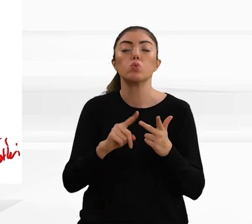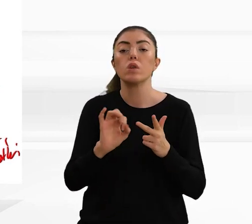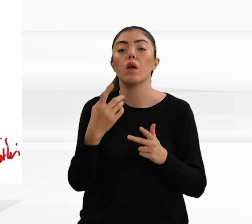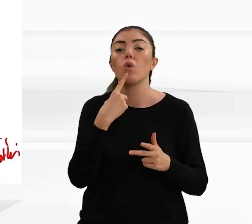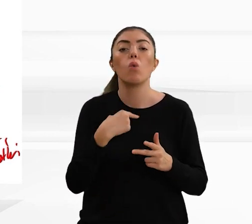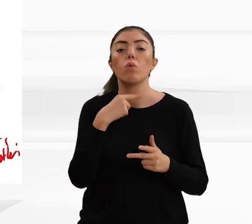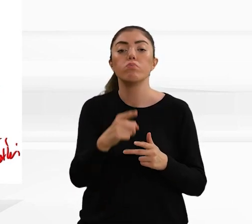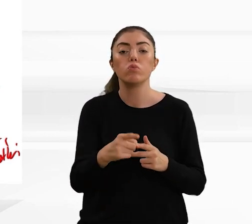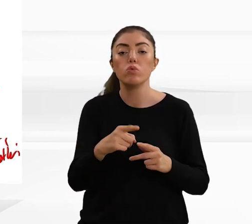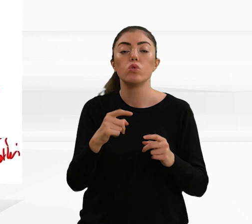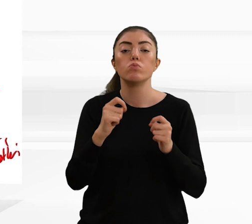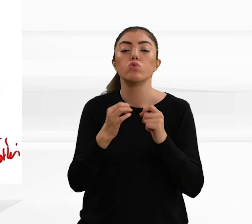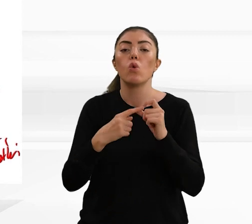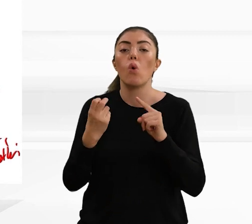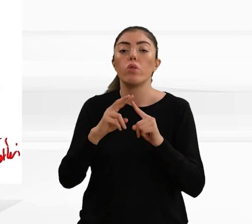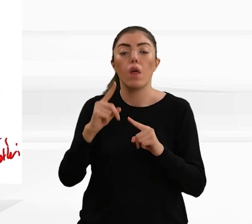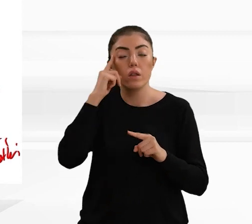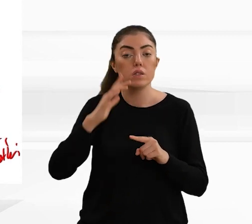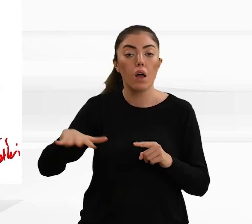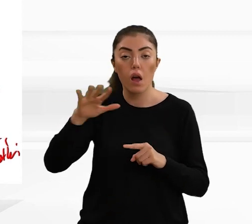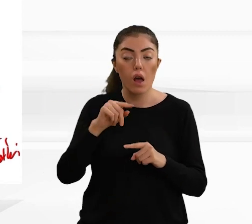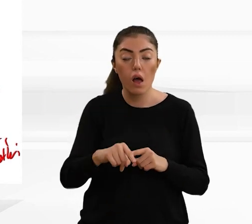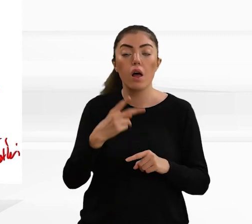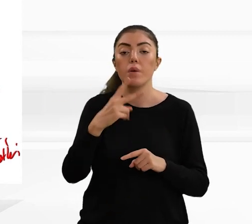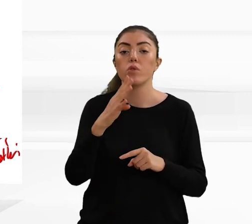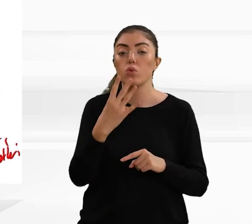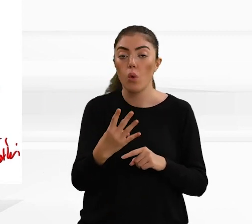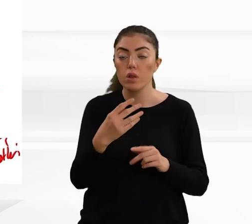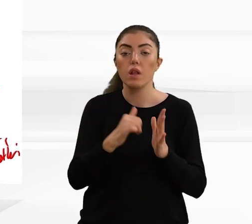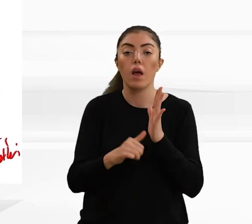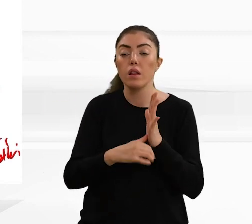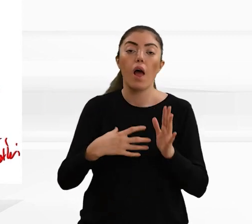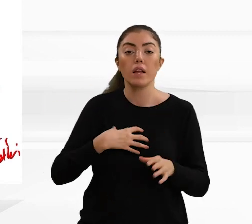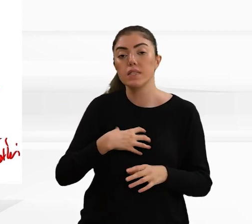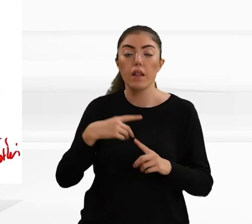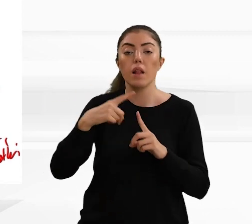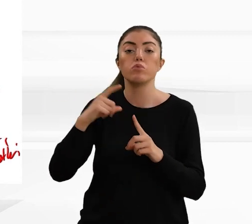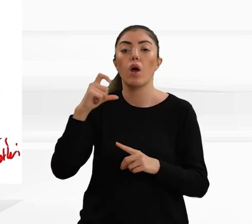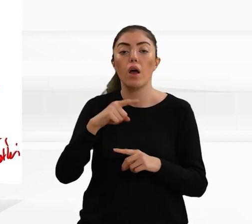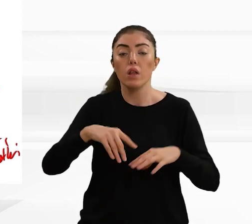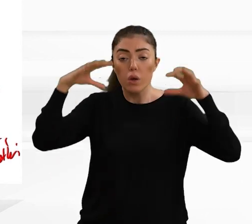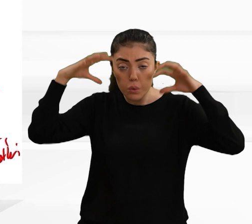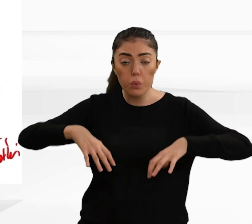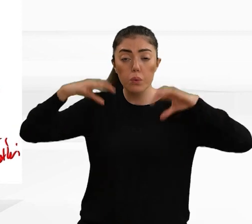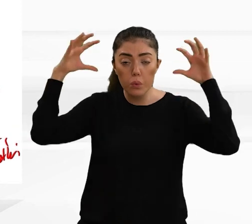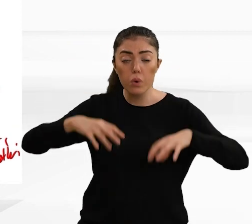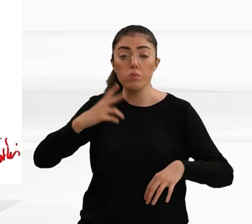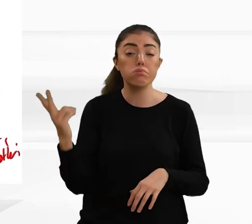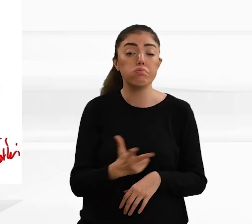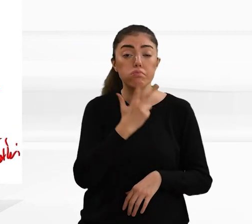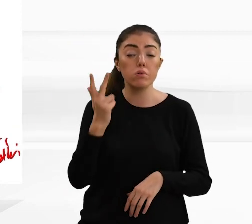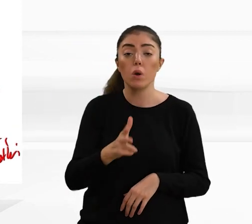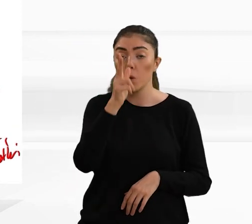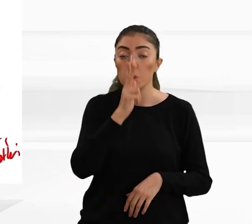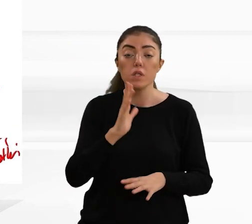önündeki Muson asyası'nda 2004 yılının Haziran ve Temmuz aylarında meydana gelen yağışlar sonucu